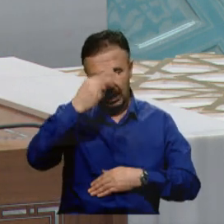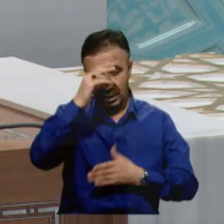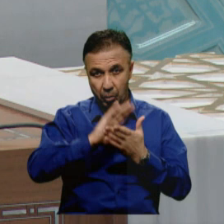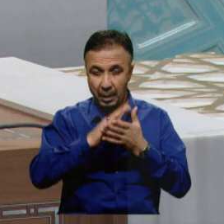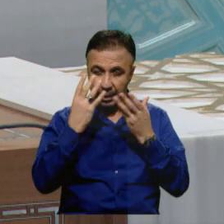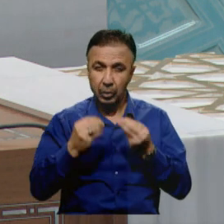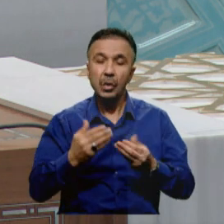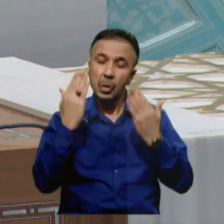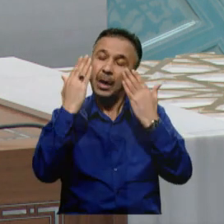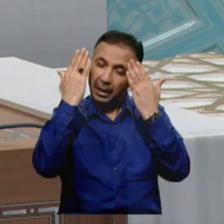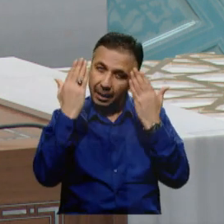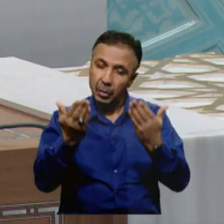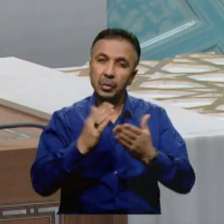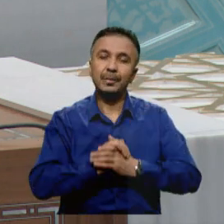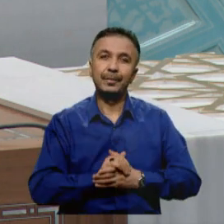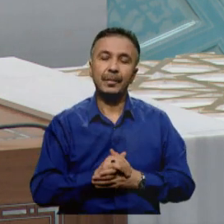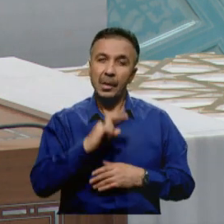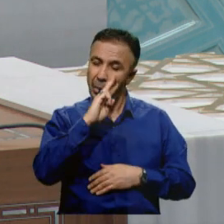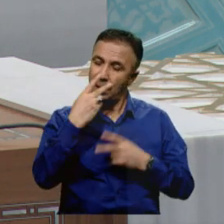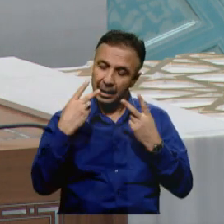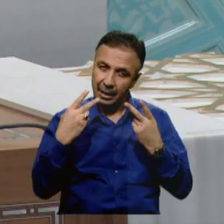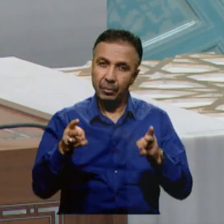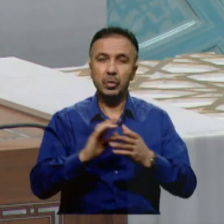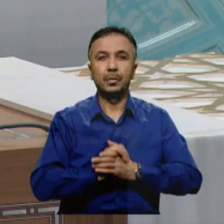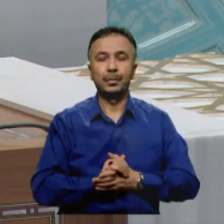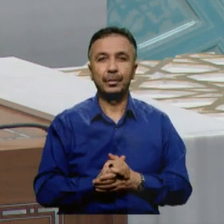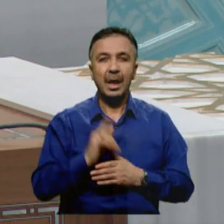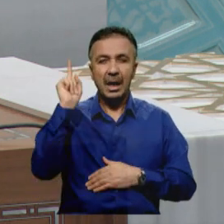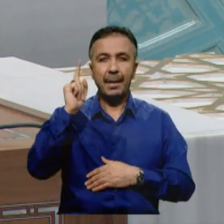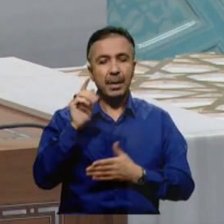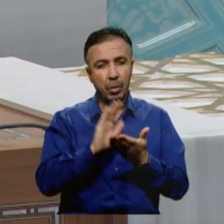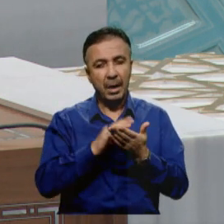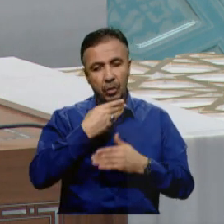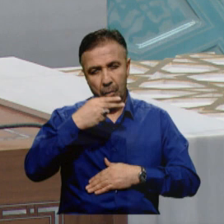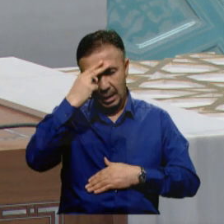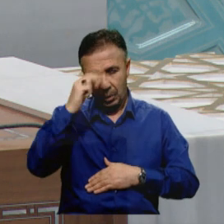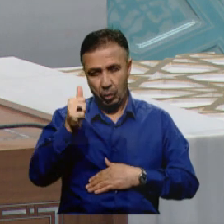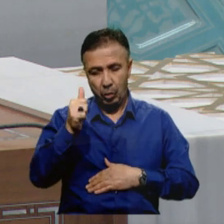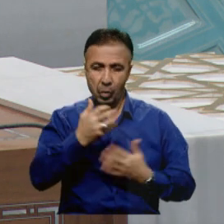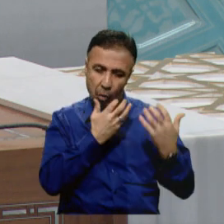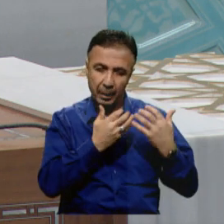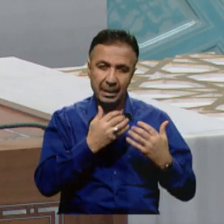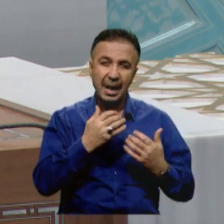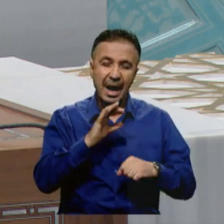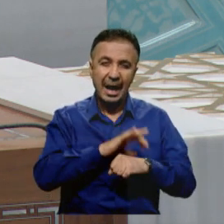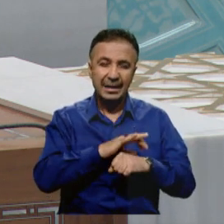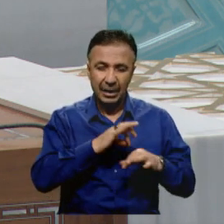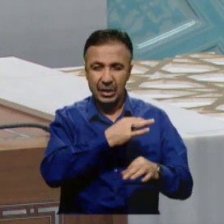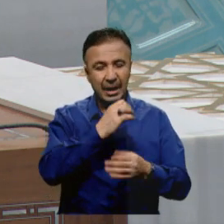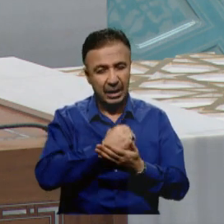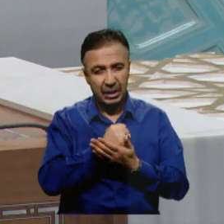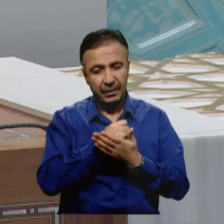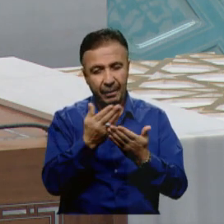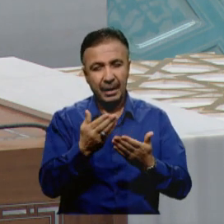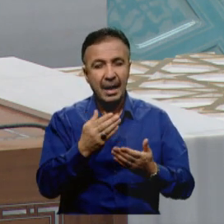olsun. Dualarımız kabul olsun. Günahlarımız affolsun. Rabbim mübarek cuma hürmetine hastalarımıza şifalar,